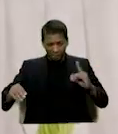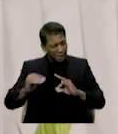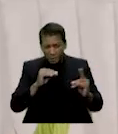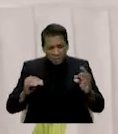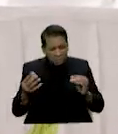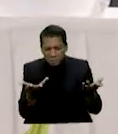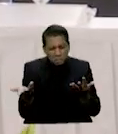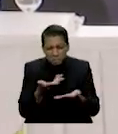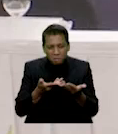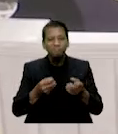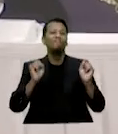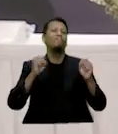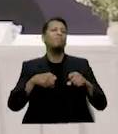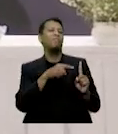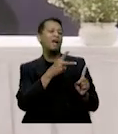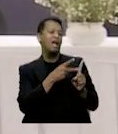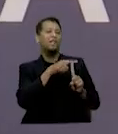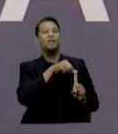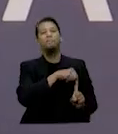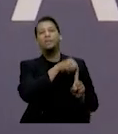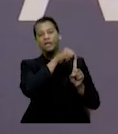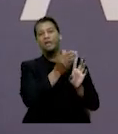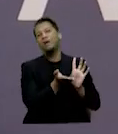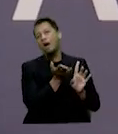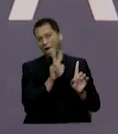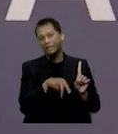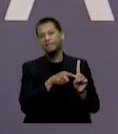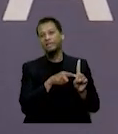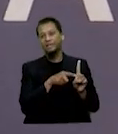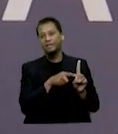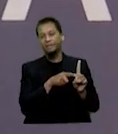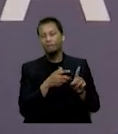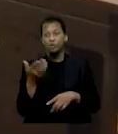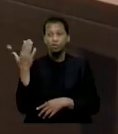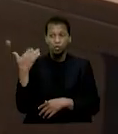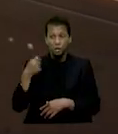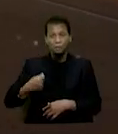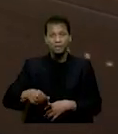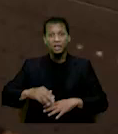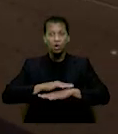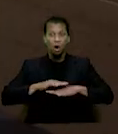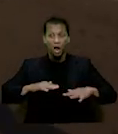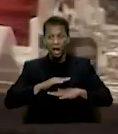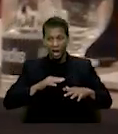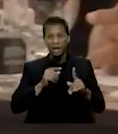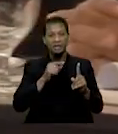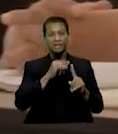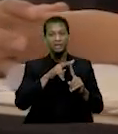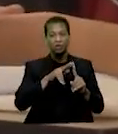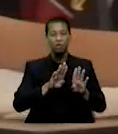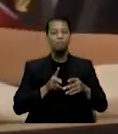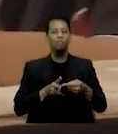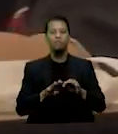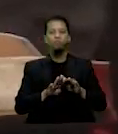Barat. Dalam Musyawarah Nasional POPSI 2023 yang dibuka langsung oleh Menteri Pemuda dan Olahraga Dito Aryo Tejo ini, para peserta